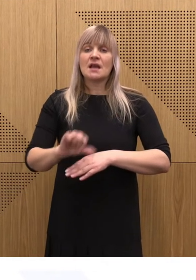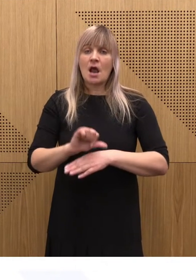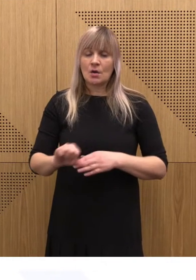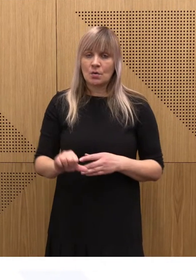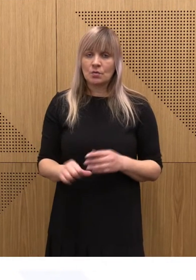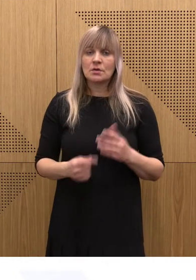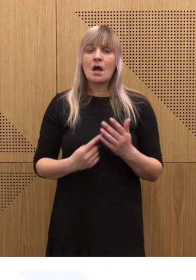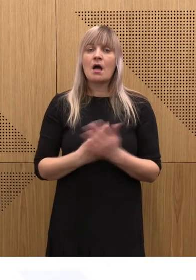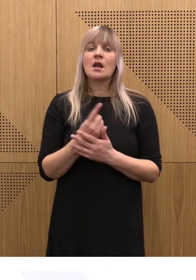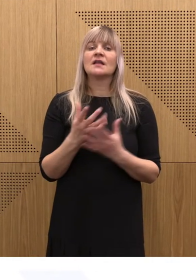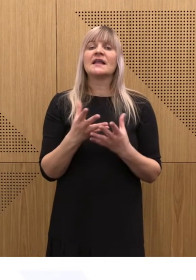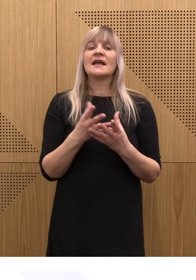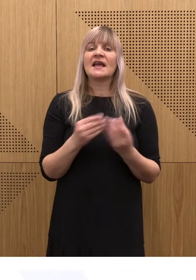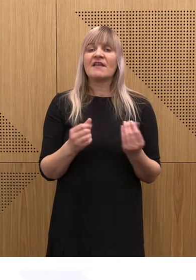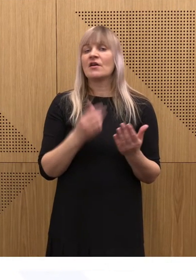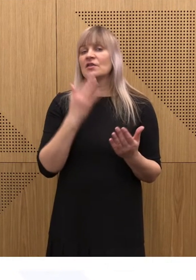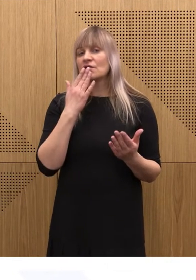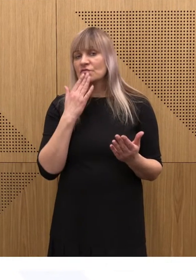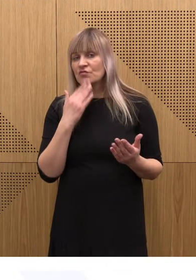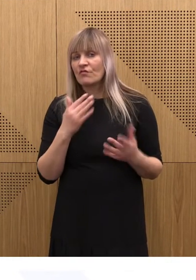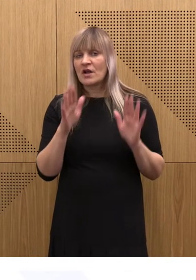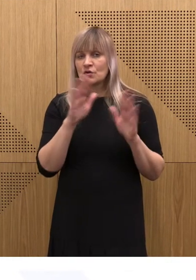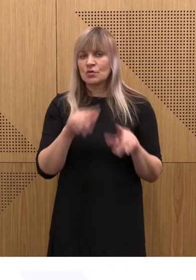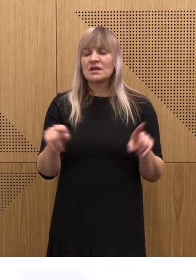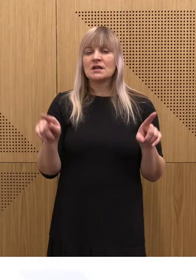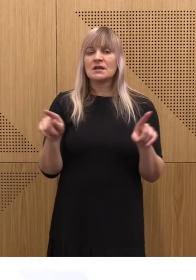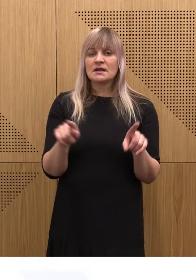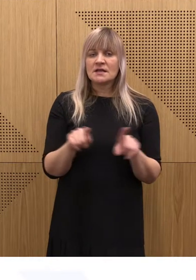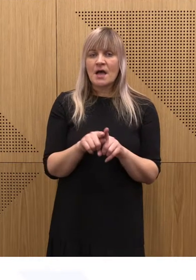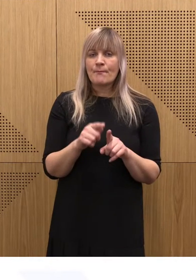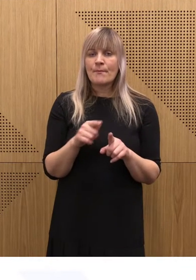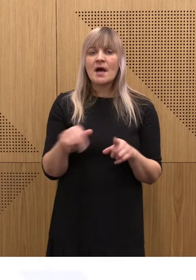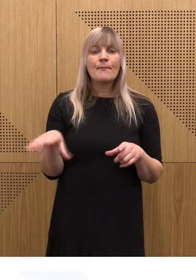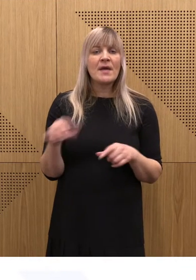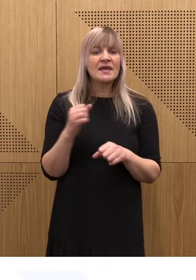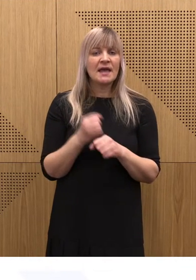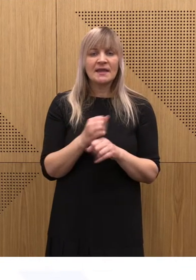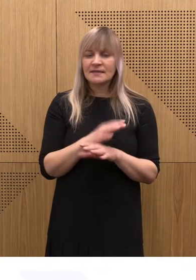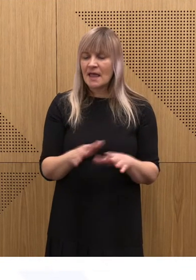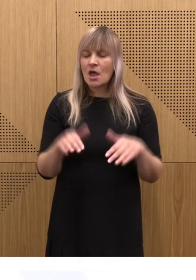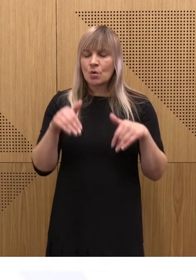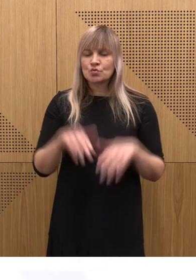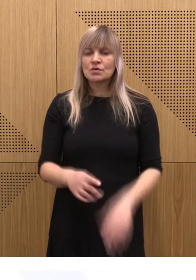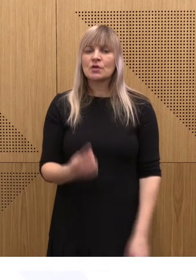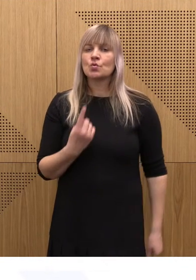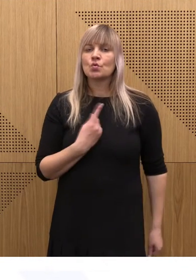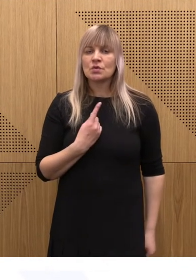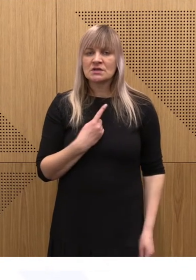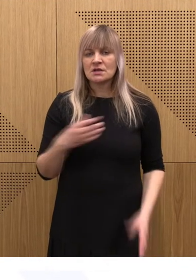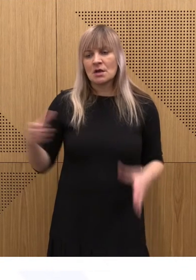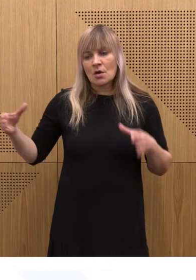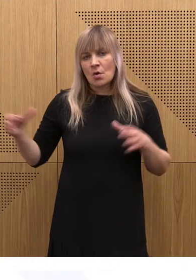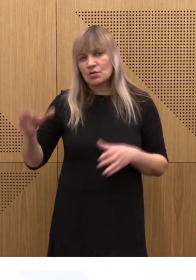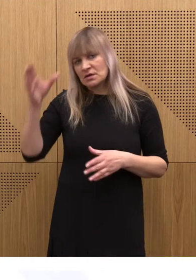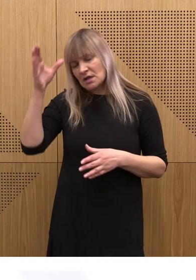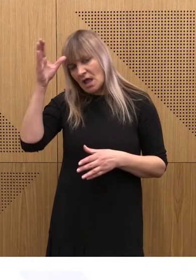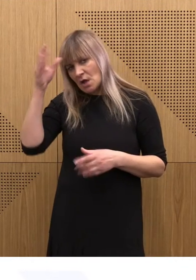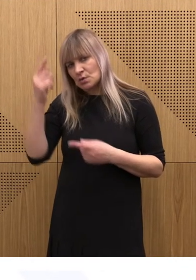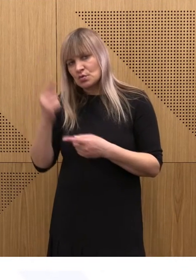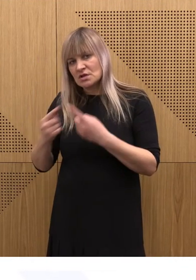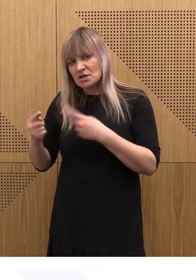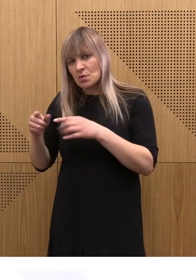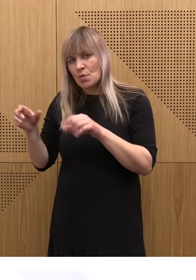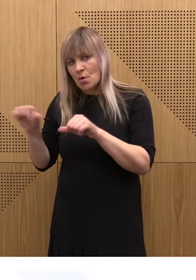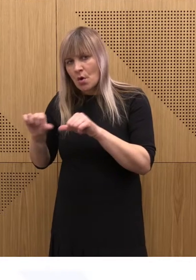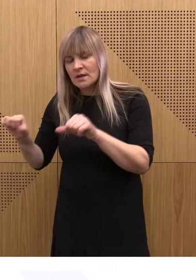paistnud alates kevades läbi suve ja ka sügisel sellega, et me ei tee otsuseid üksinda. Me teeme neid koos teadusnõukojaga, me teeme neid koos Terviseametiga, me